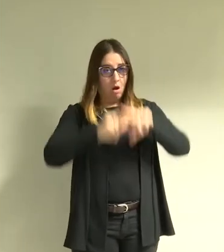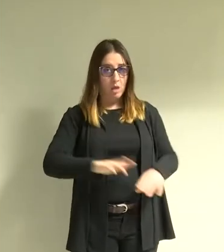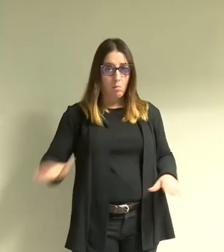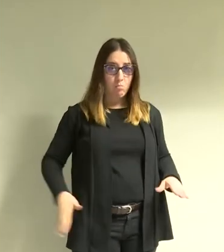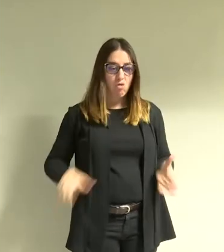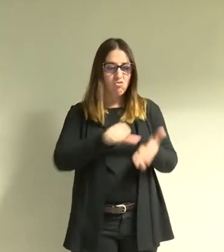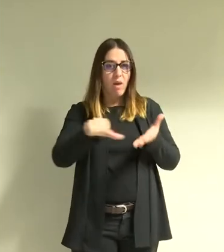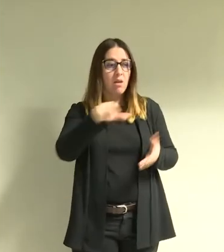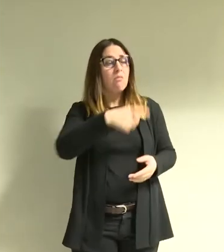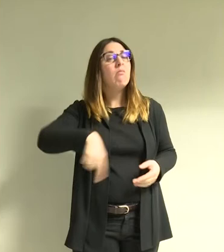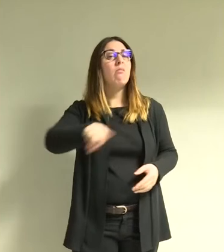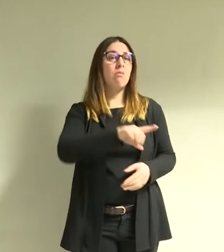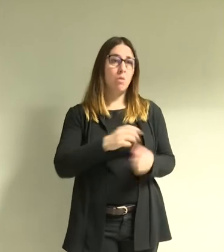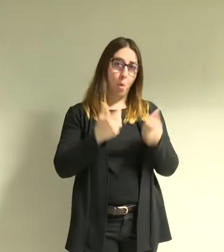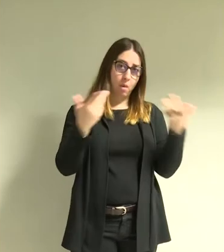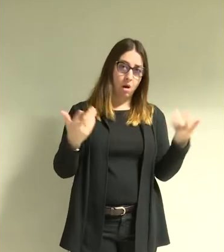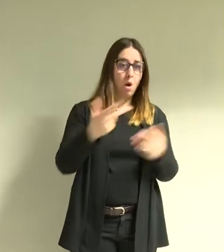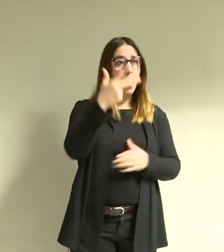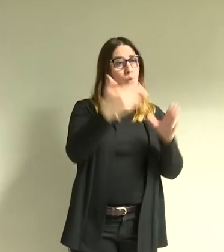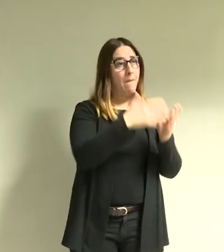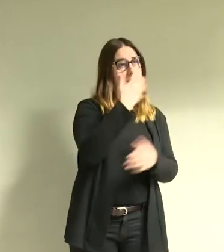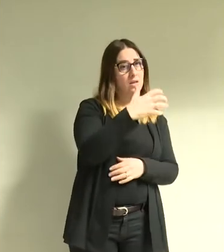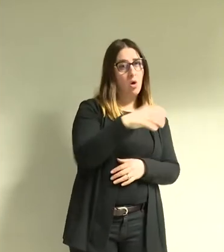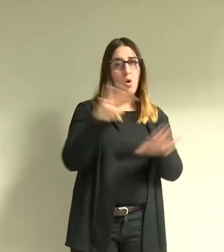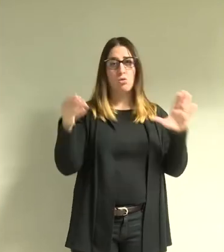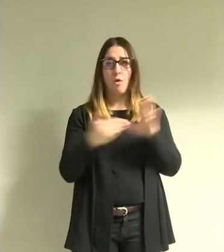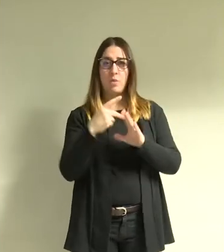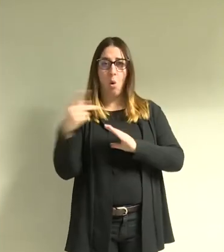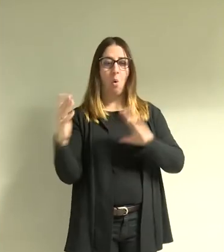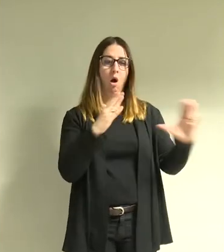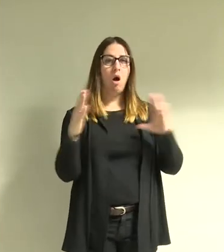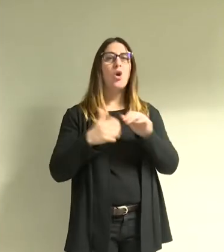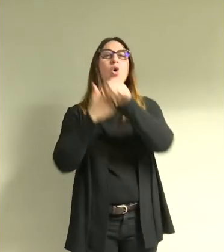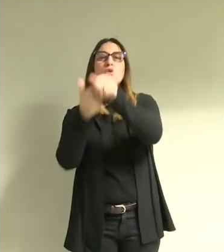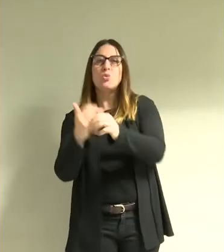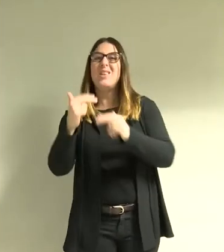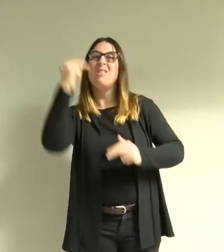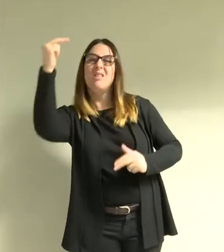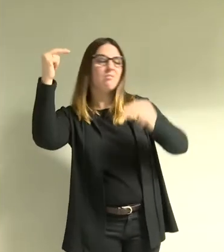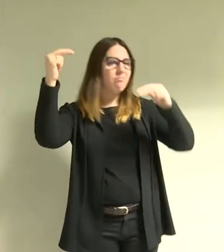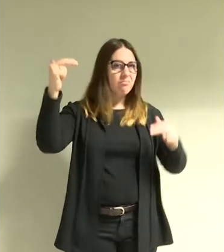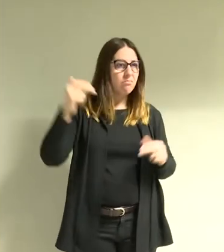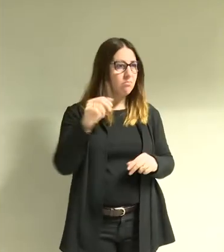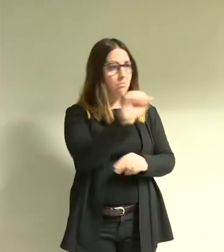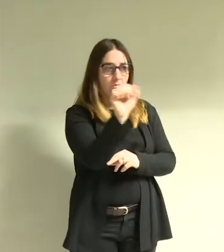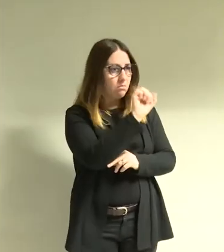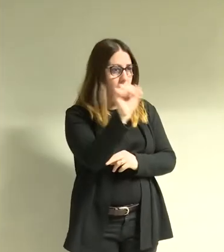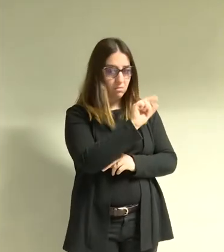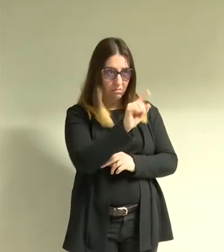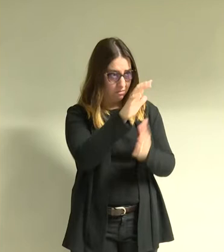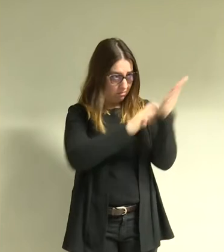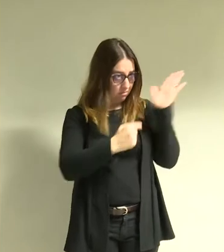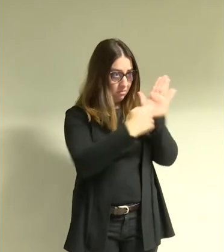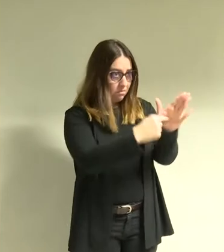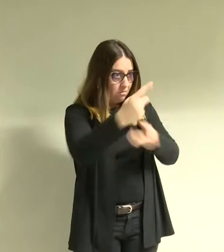ces propriétaires sont donc entre 3500 et 9000 euros selon les situations vous dites non mais c'est les documents texto que vous